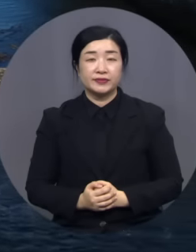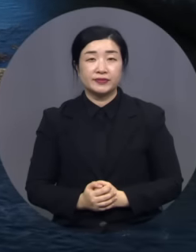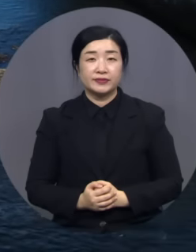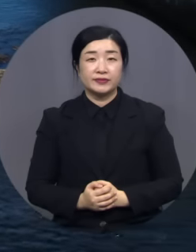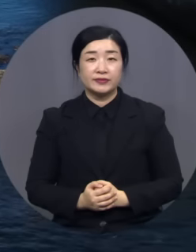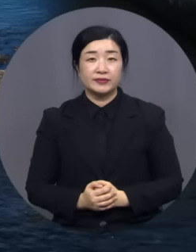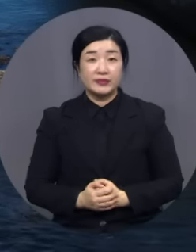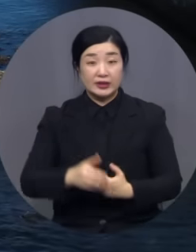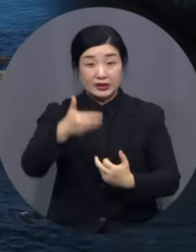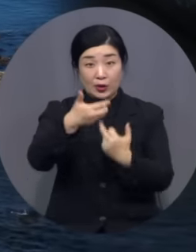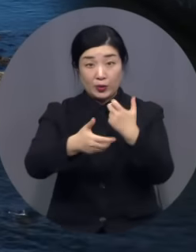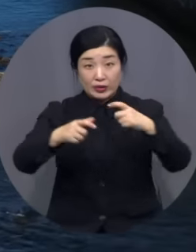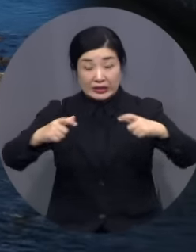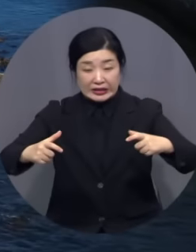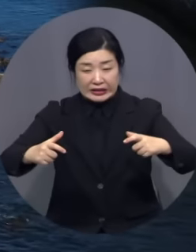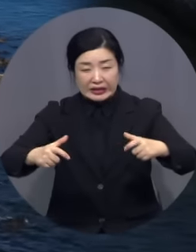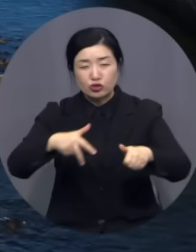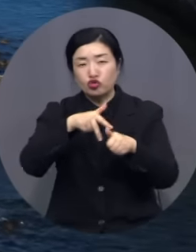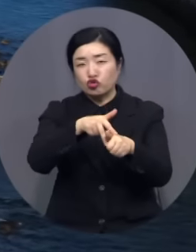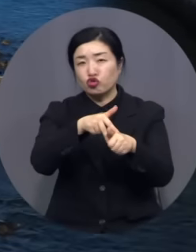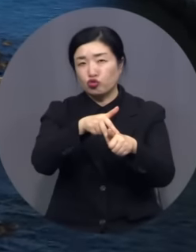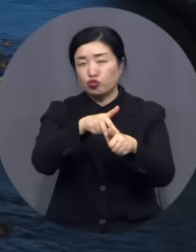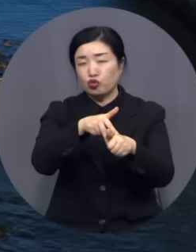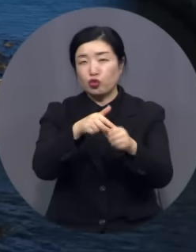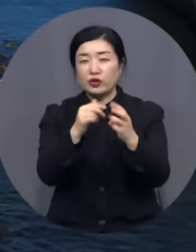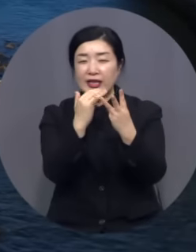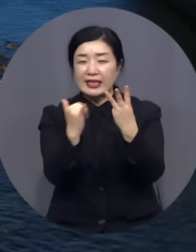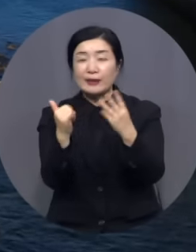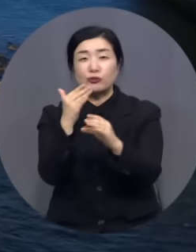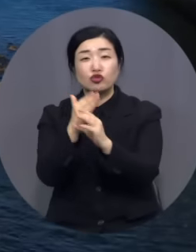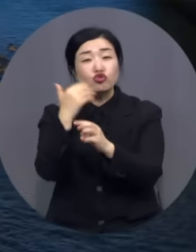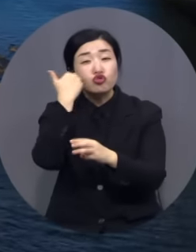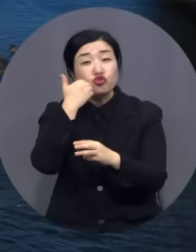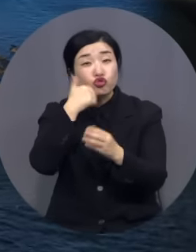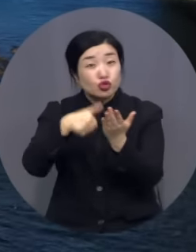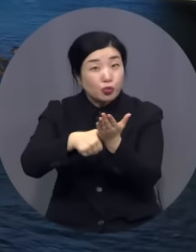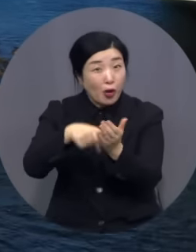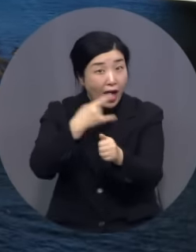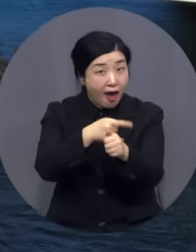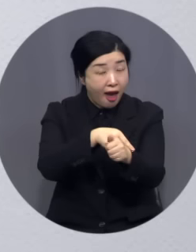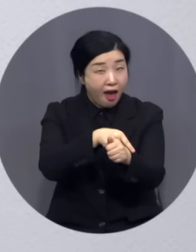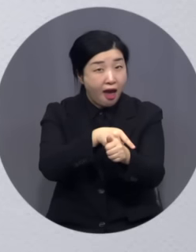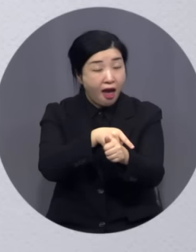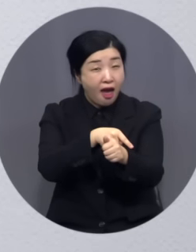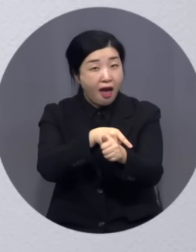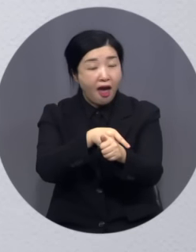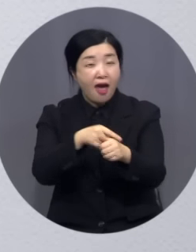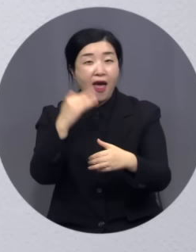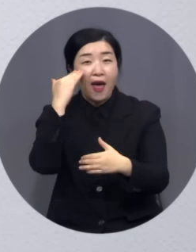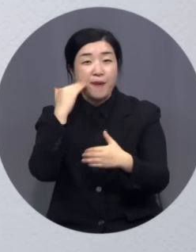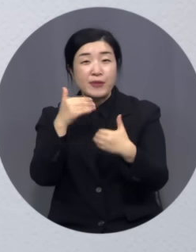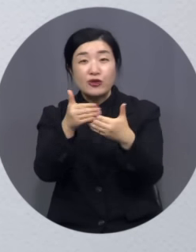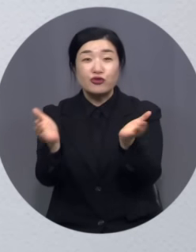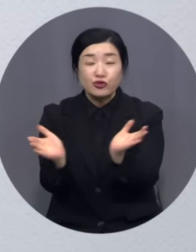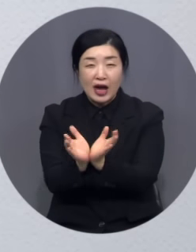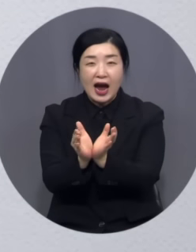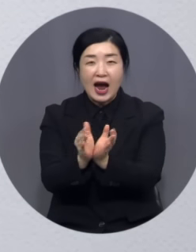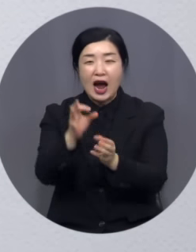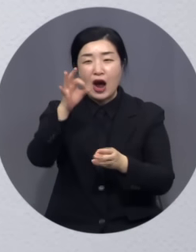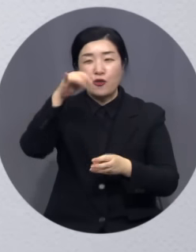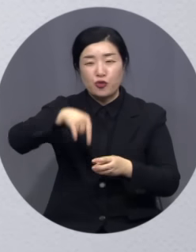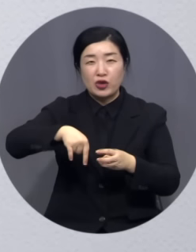서귀포시 지역구에 출마가 예상되는 후보 중 누구에게 투표하겠습니다 더불어민주당 위송 후보가